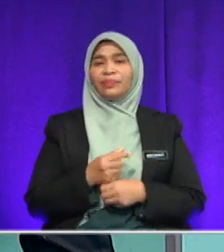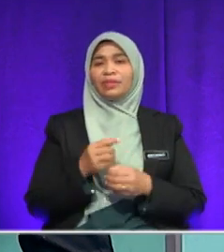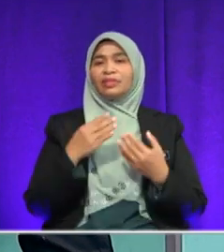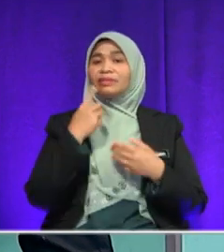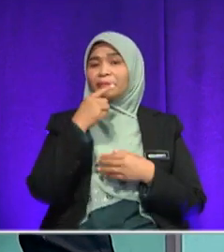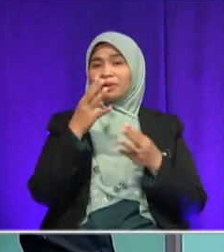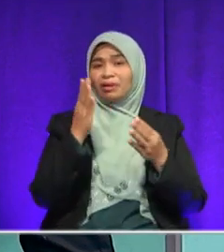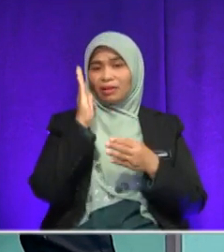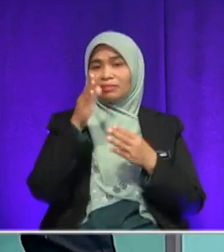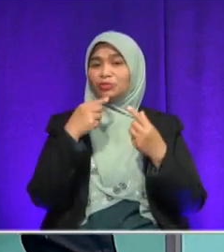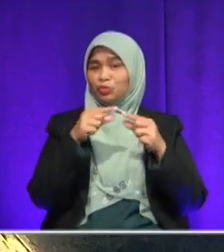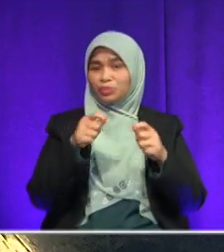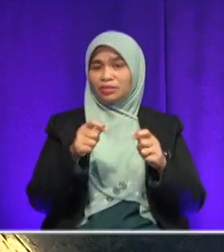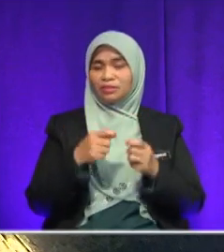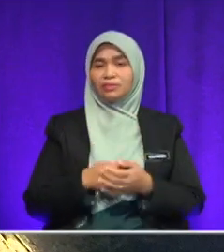4-4 murid saya ni?